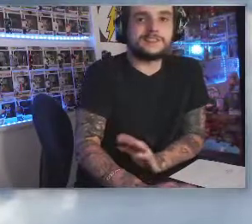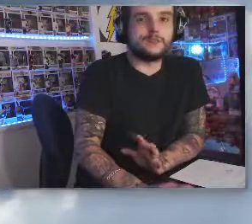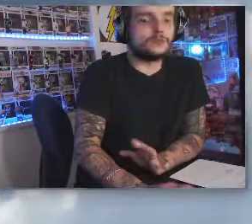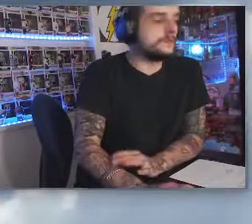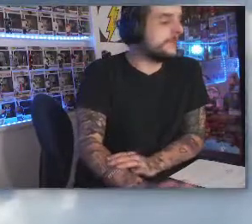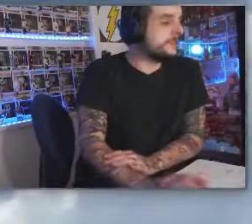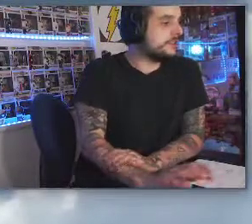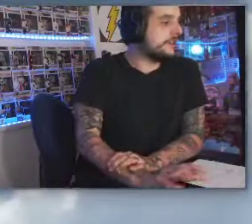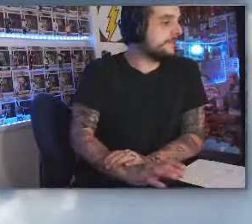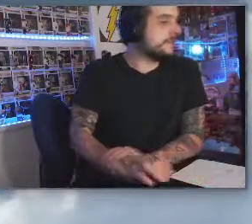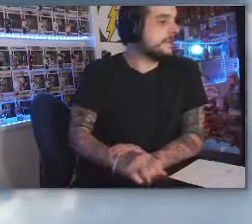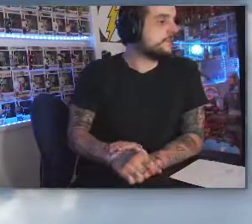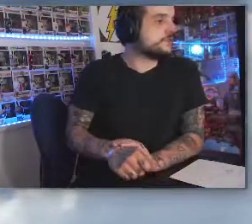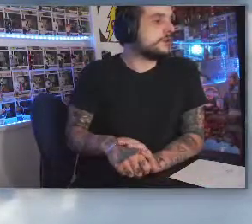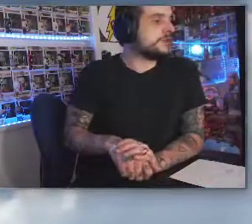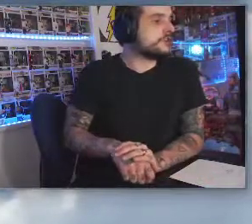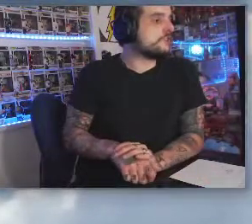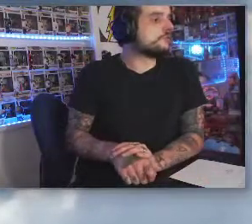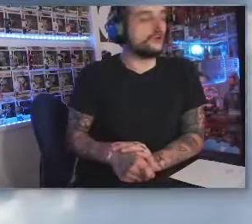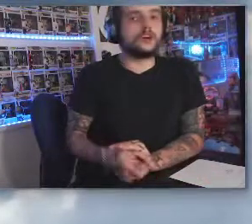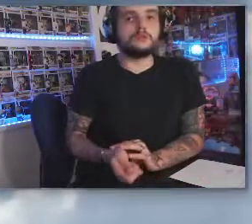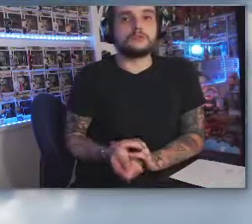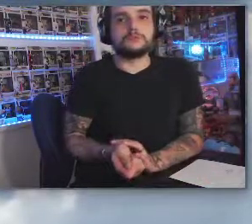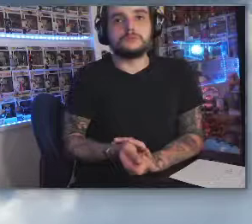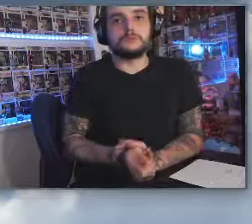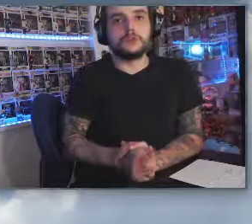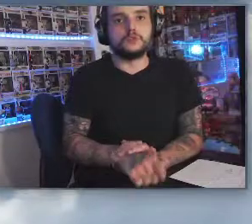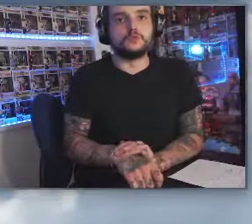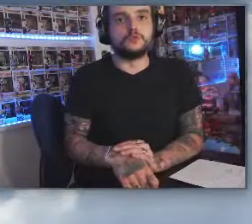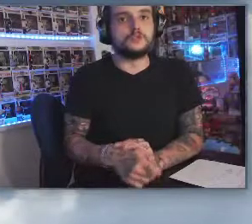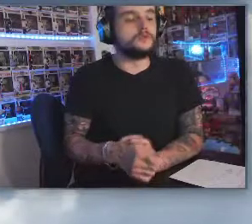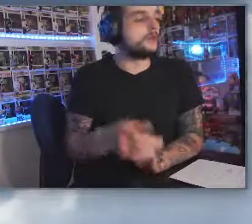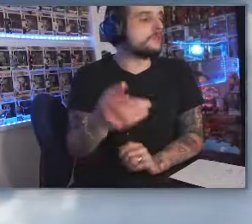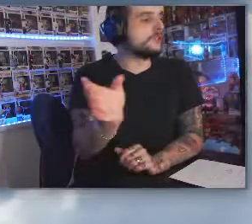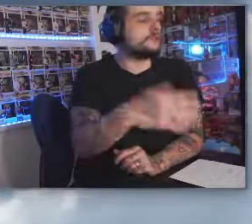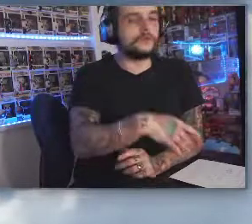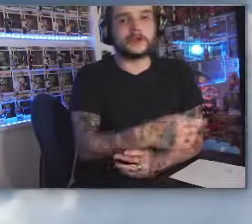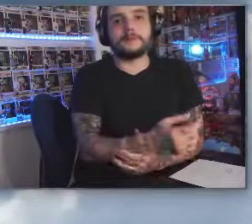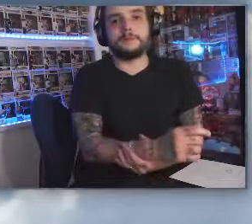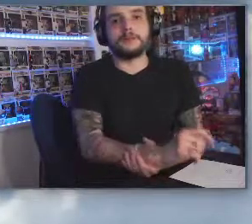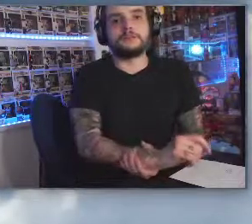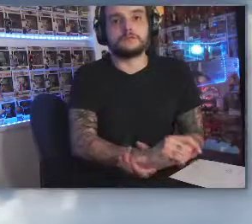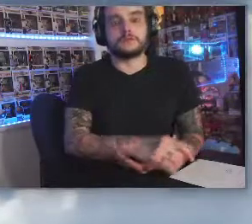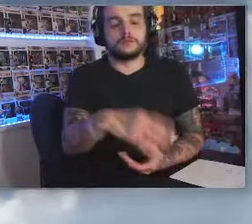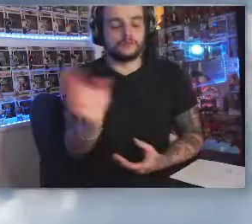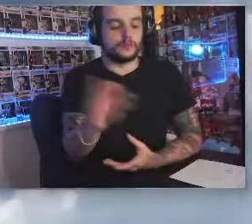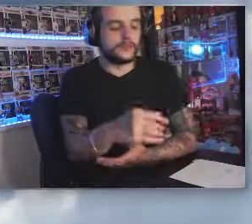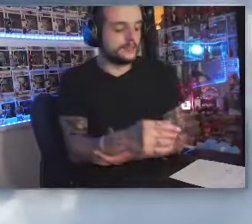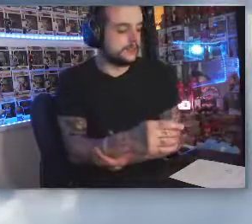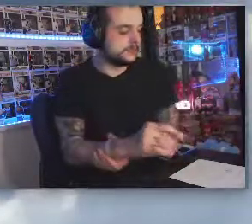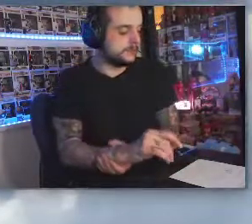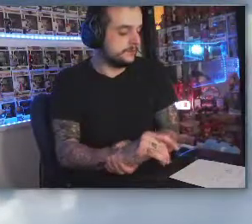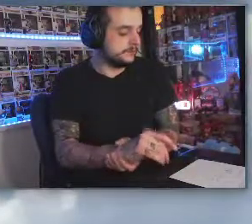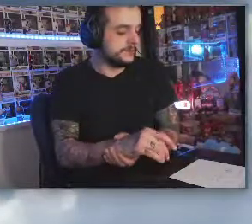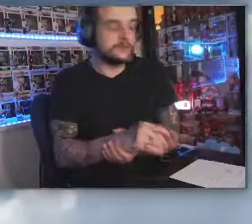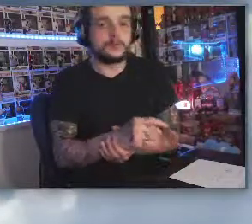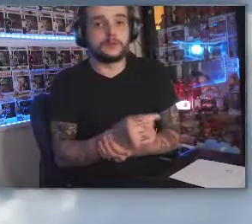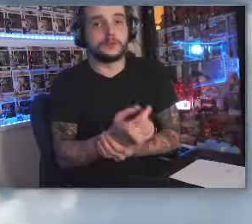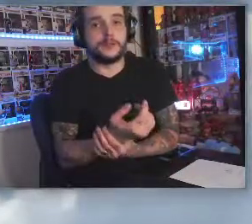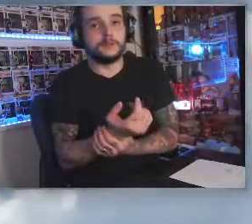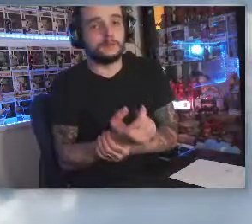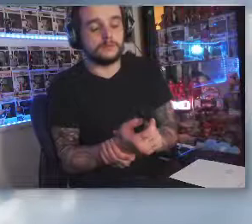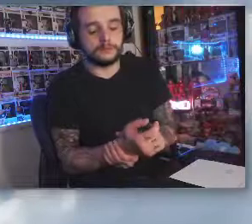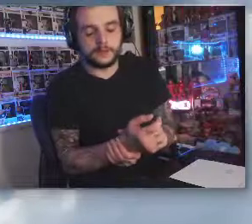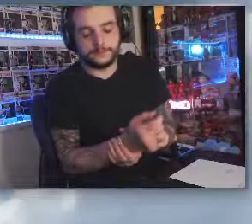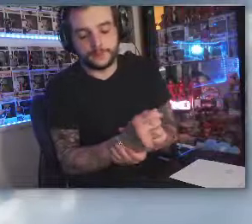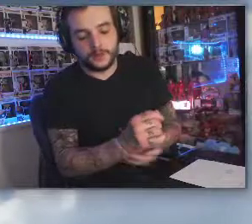était scandaleuse, mais je l'ai. Donc, je la montrerai à l'occasion. Ou si vous me la demandez, je vous l'enverrai par mail. Je vous enverrai ça, il n'y a pas de souci. Mettez ça en